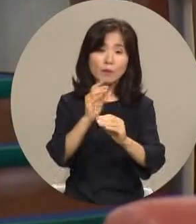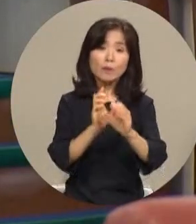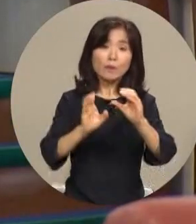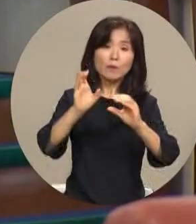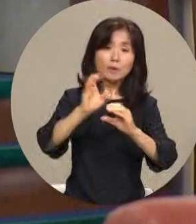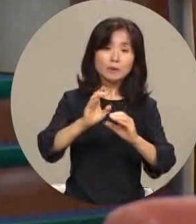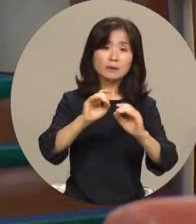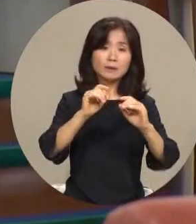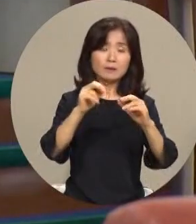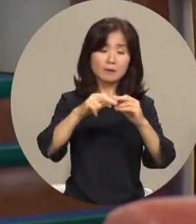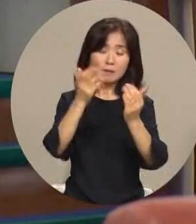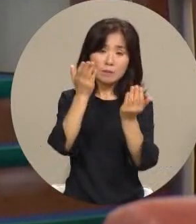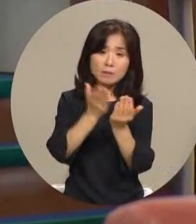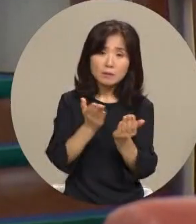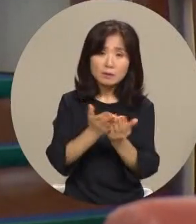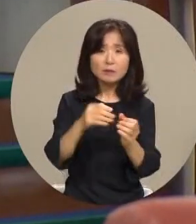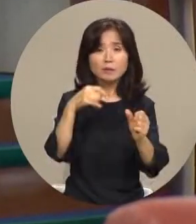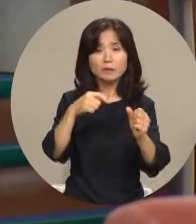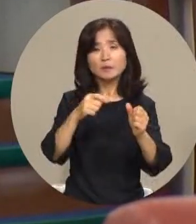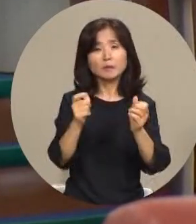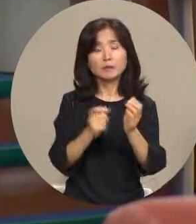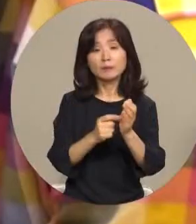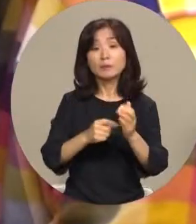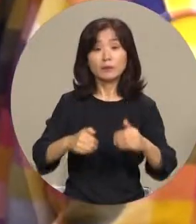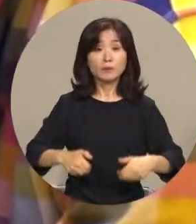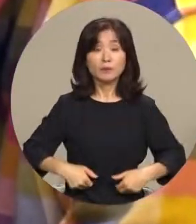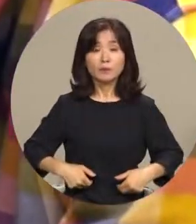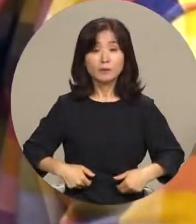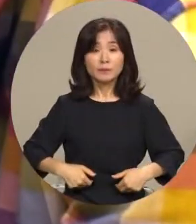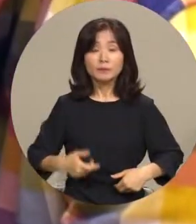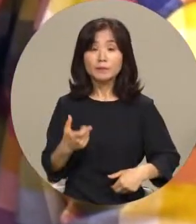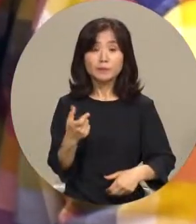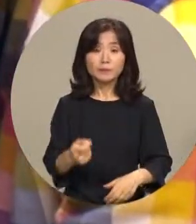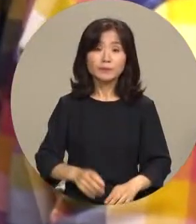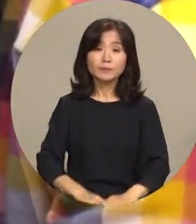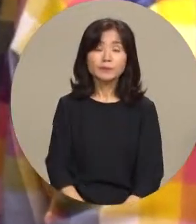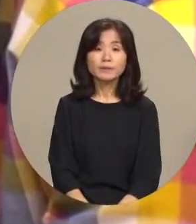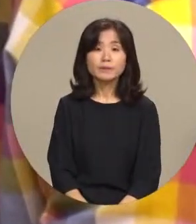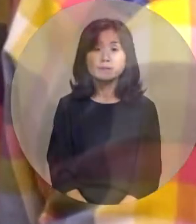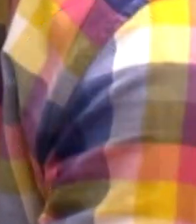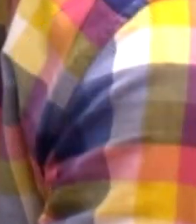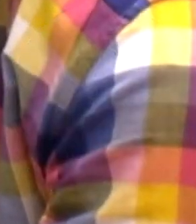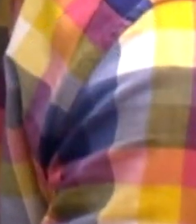개별화 교육에 대한 지원이 시급한 이유입니다 EBS 뉴스 파광주입니다